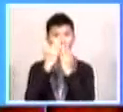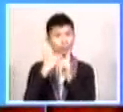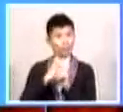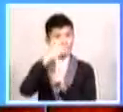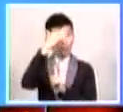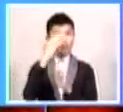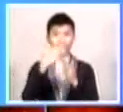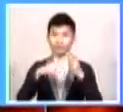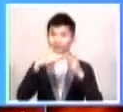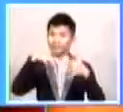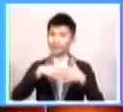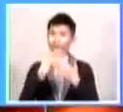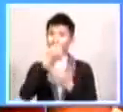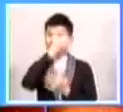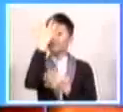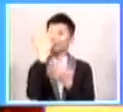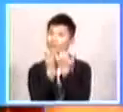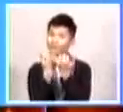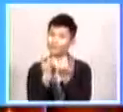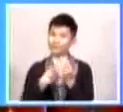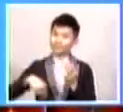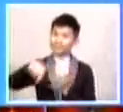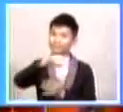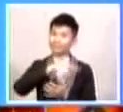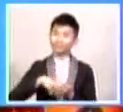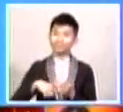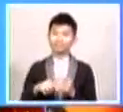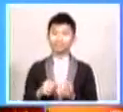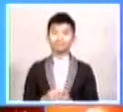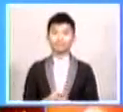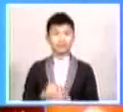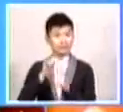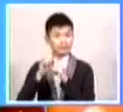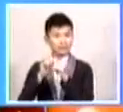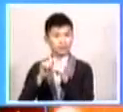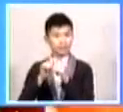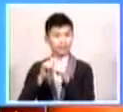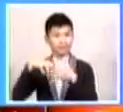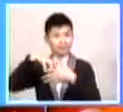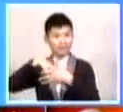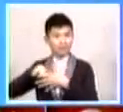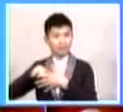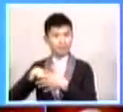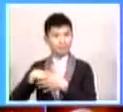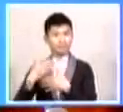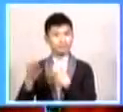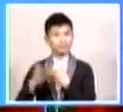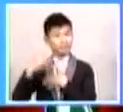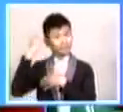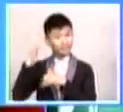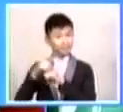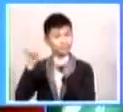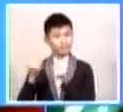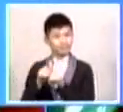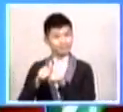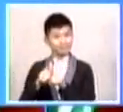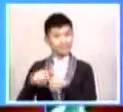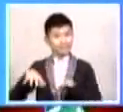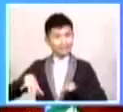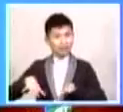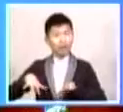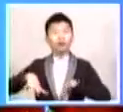园里的年轻学子，他们是社会上另外一群手头族，人生里面第一次